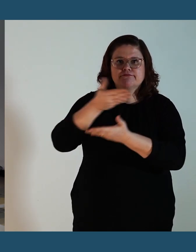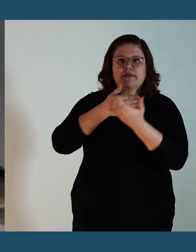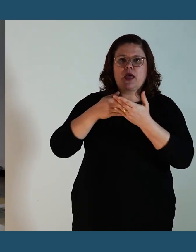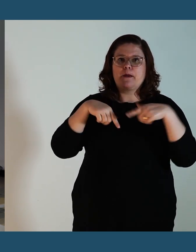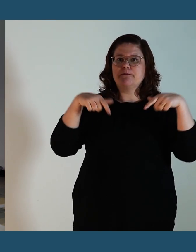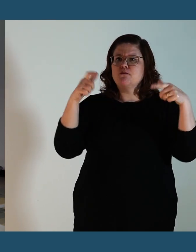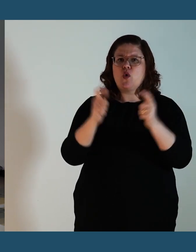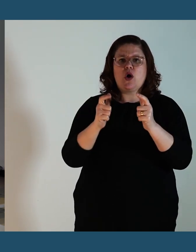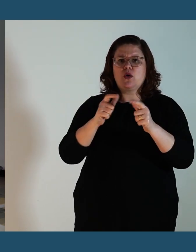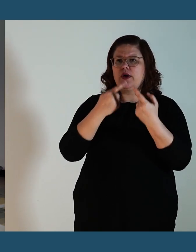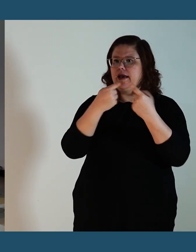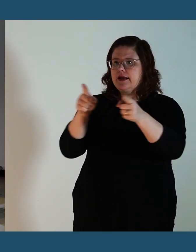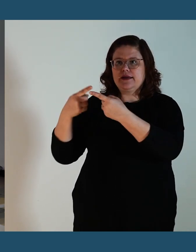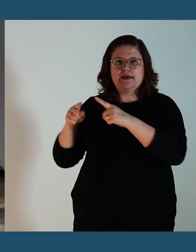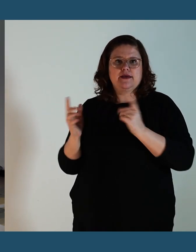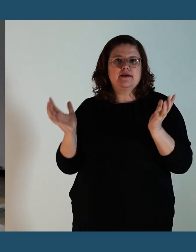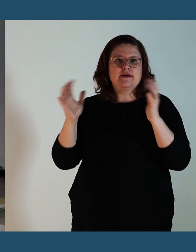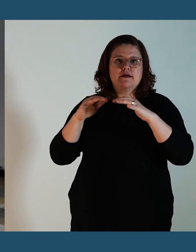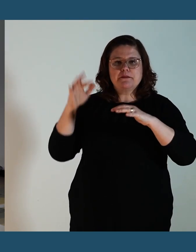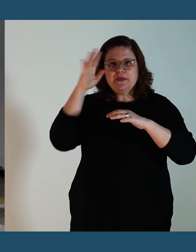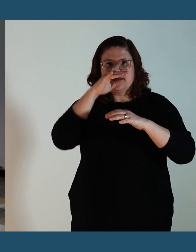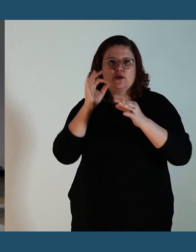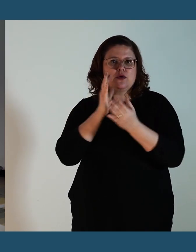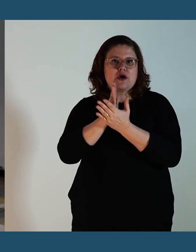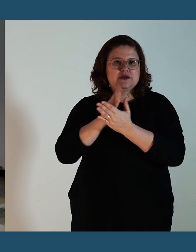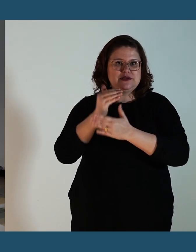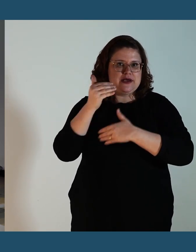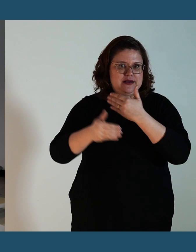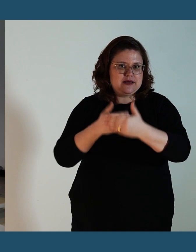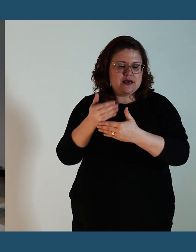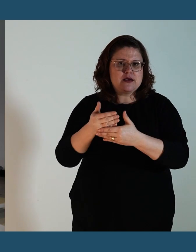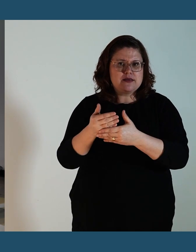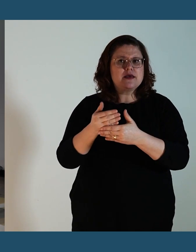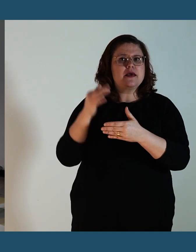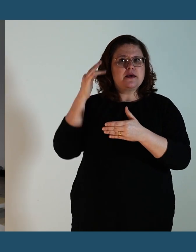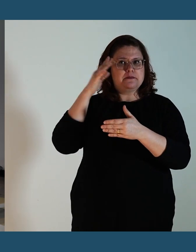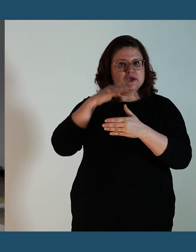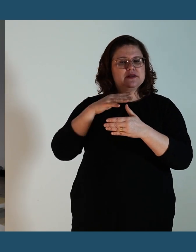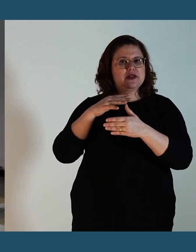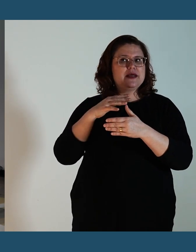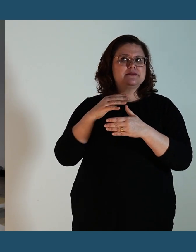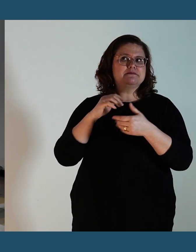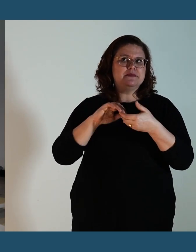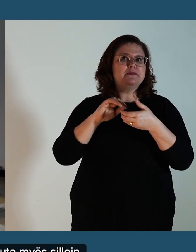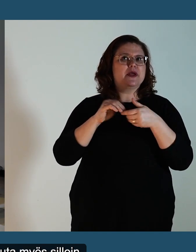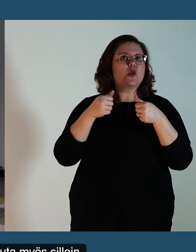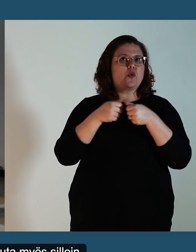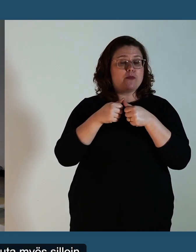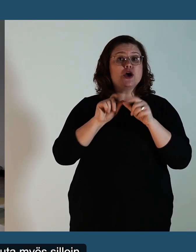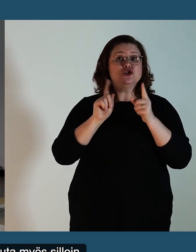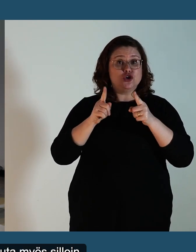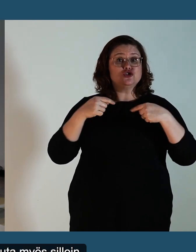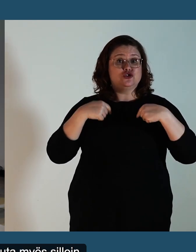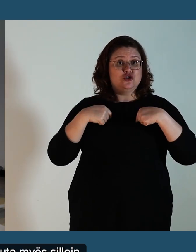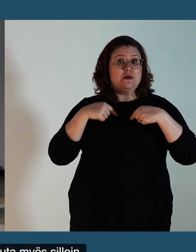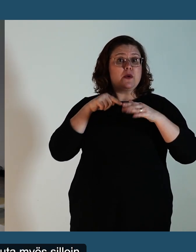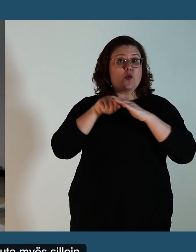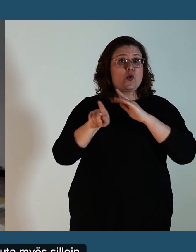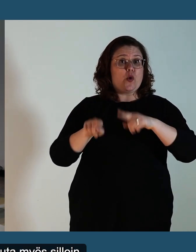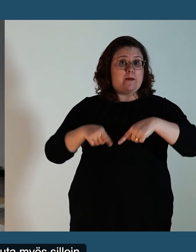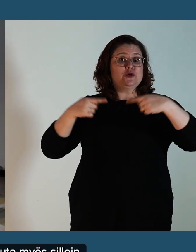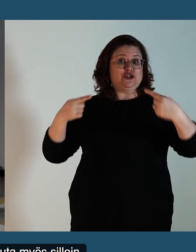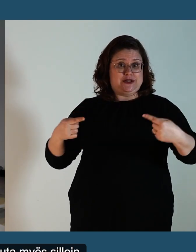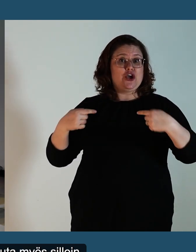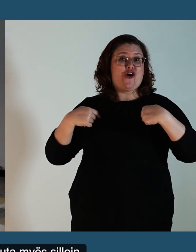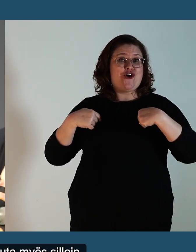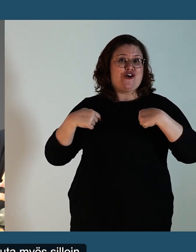puolueen rajoja, että miten voidaan edistää asioita. Et mä ajattelin, että ehkä tällainen lupaus voisi olla, että jos olen oppositiossa, niin